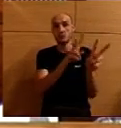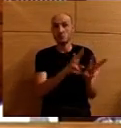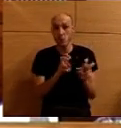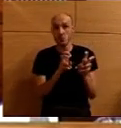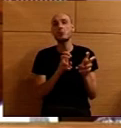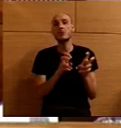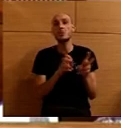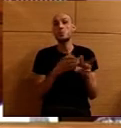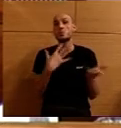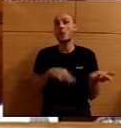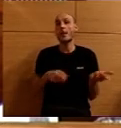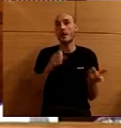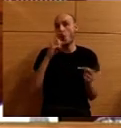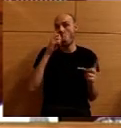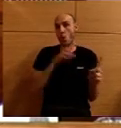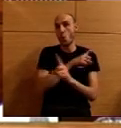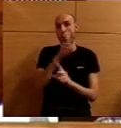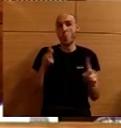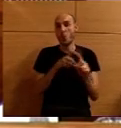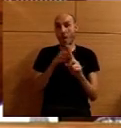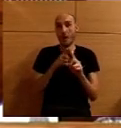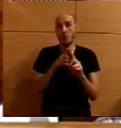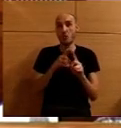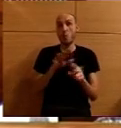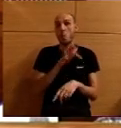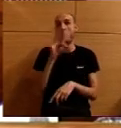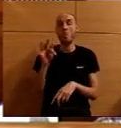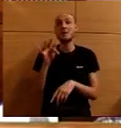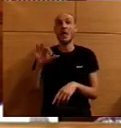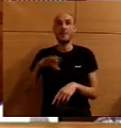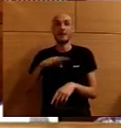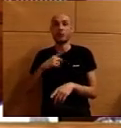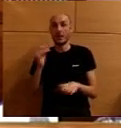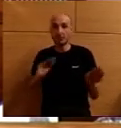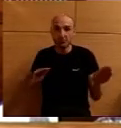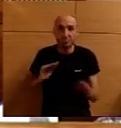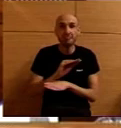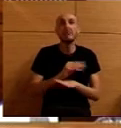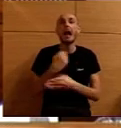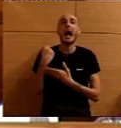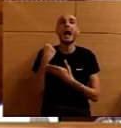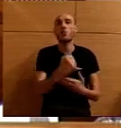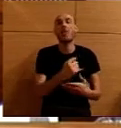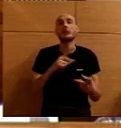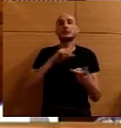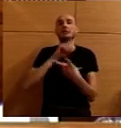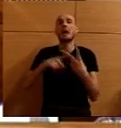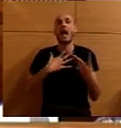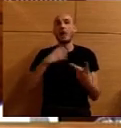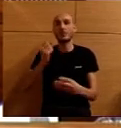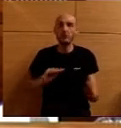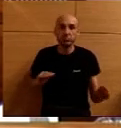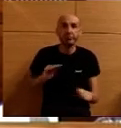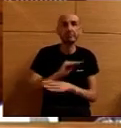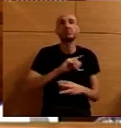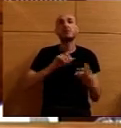en aquest any de pandèmia i a través de les ajudes directes que ha arbitrat la Diputació, els ajuntaments i la Generalitat,